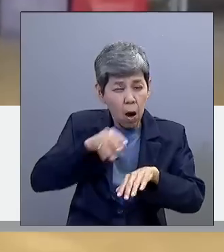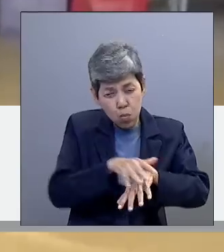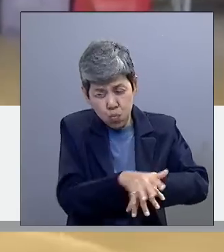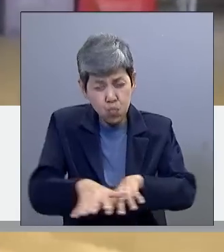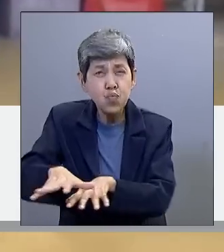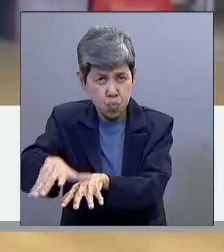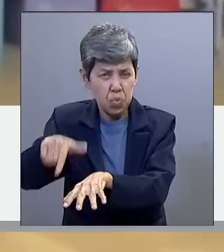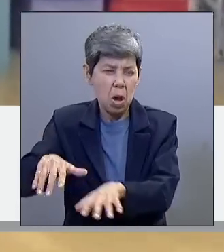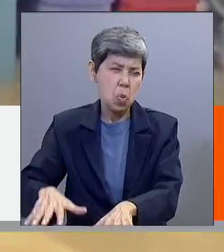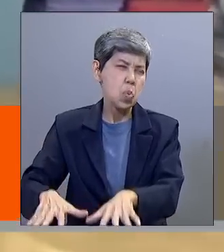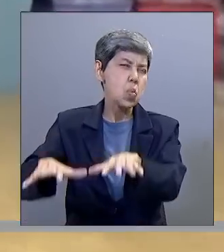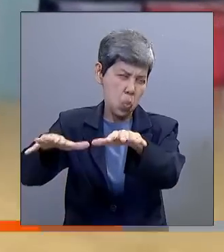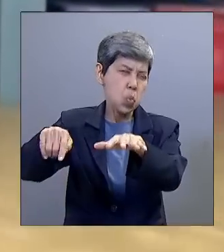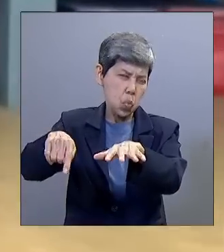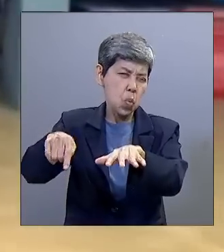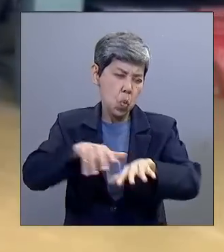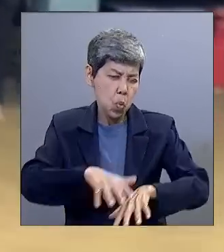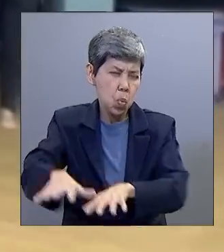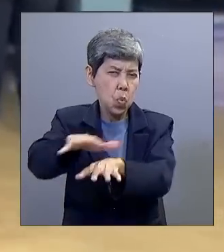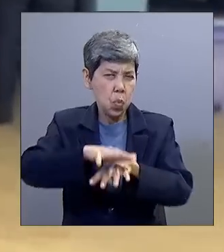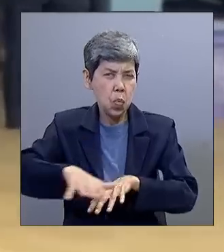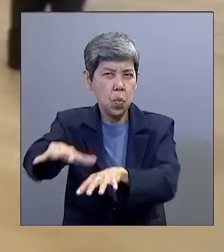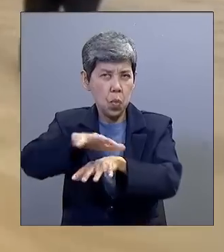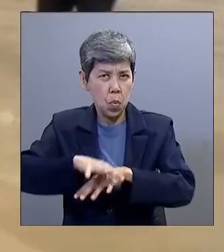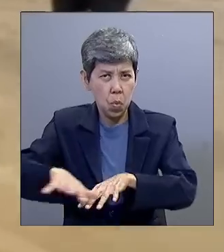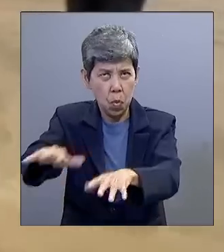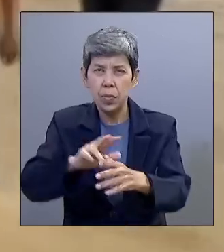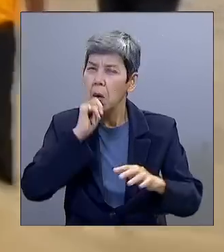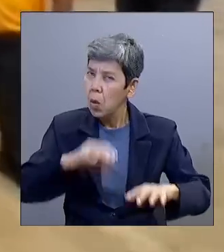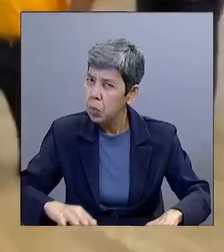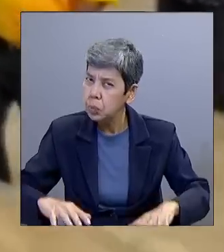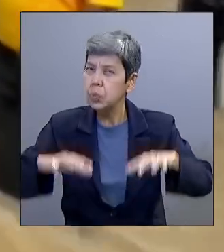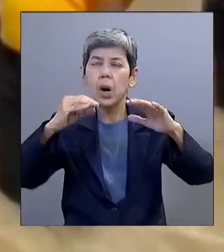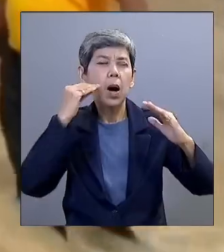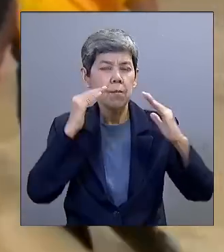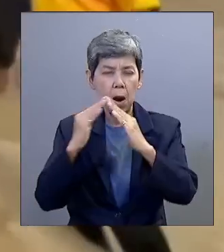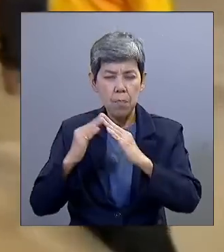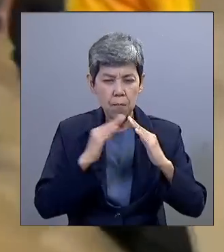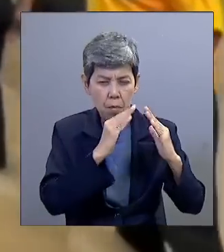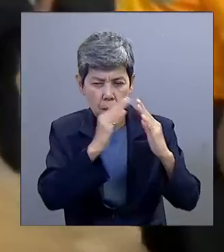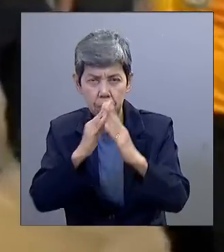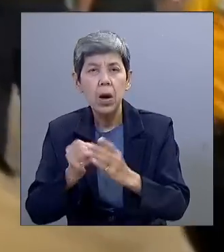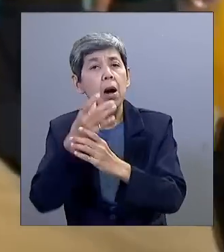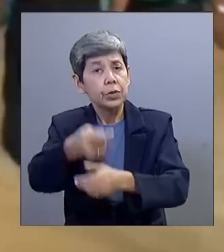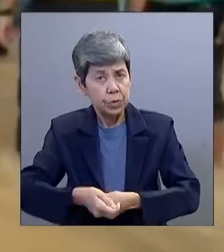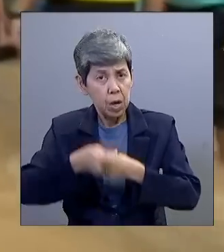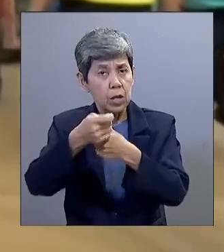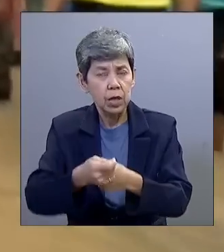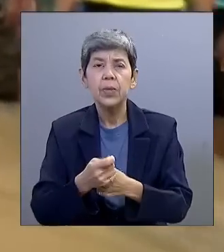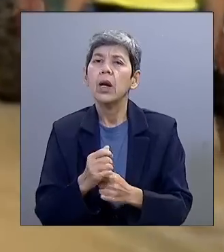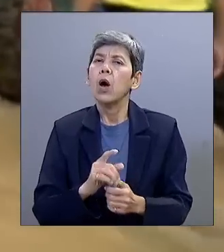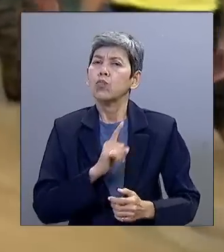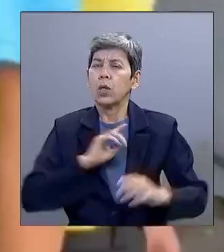านที่ยังคงมีน้ำไหลหลากเข้าท่วมพื้นที่แล้วก็เกิดน้ำท่วมขังบ้านเรือนพื้นที่การเกษตรหน่วยงานที่เกี่